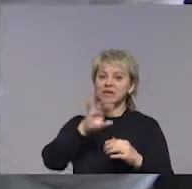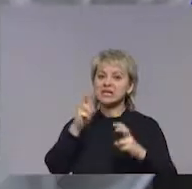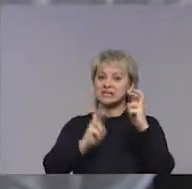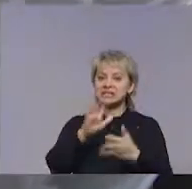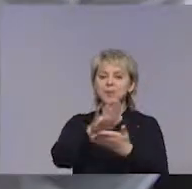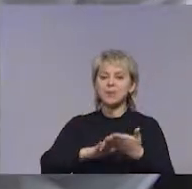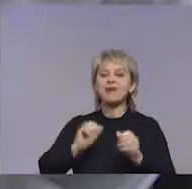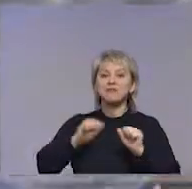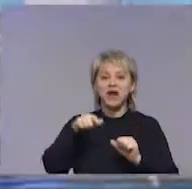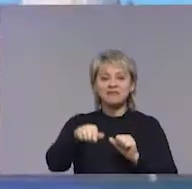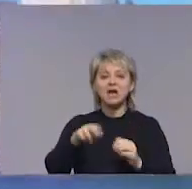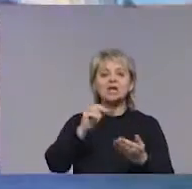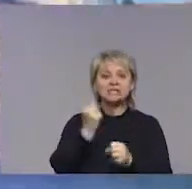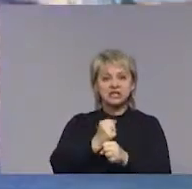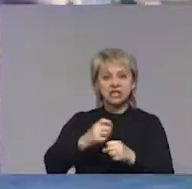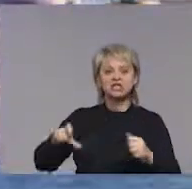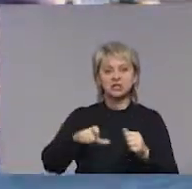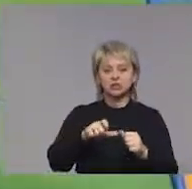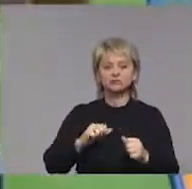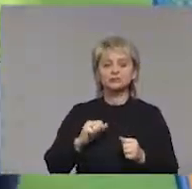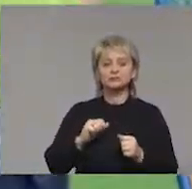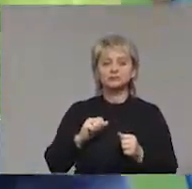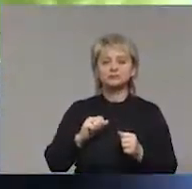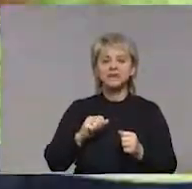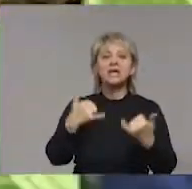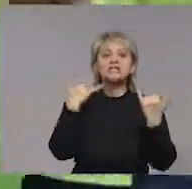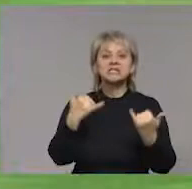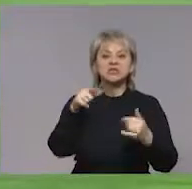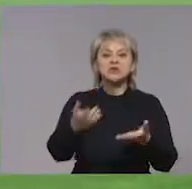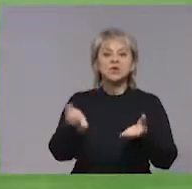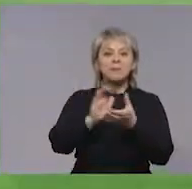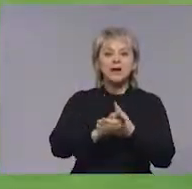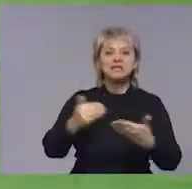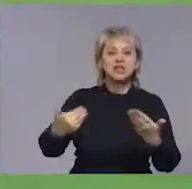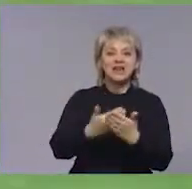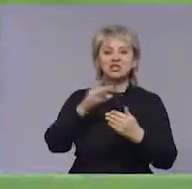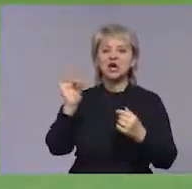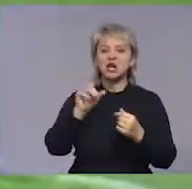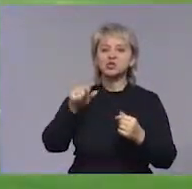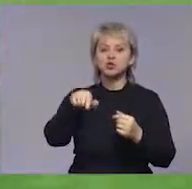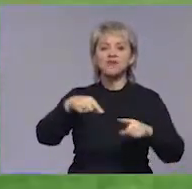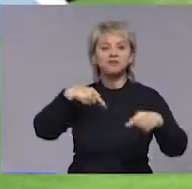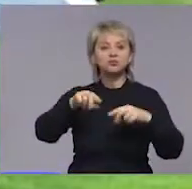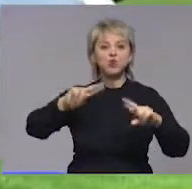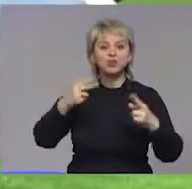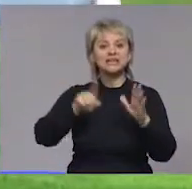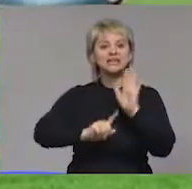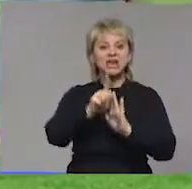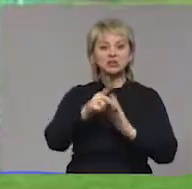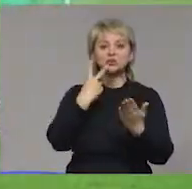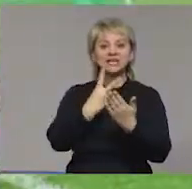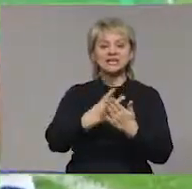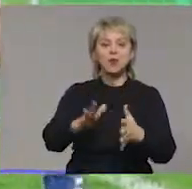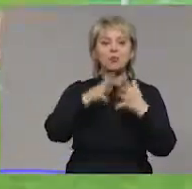продлил право на бренд «Сделано на Дону». Сегодня познакомимся с новичками Ростова. Футбольный клуб начнет